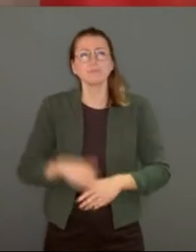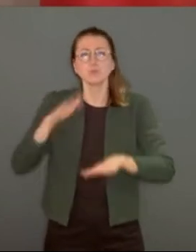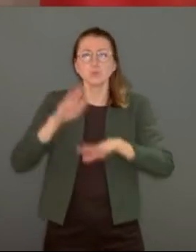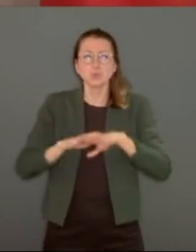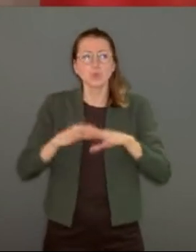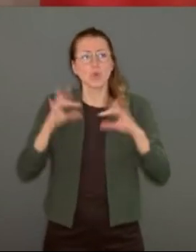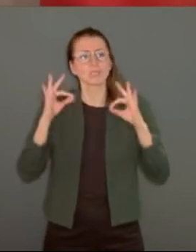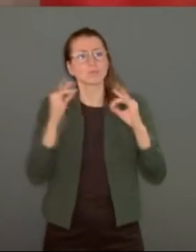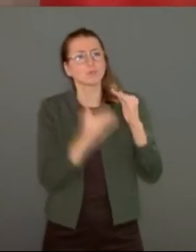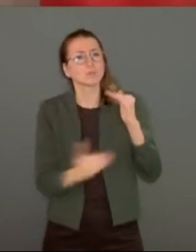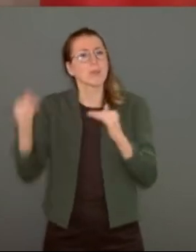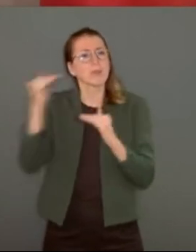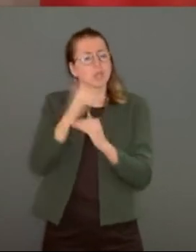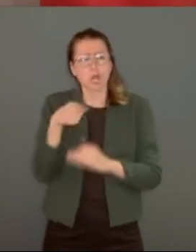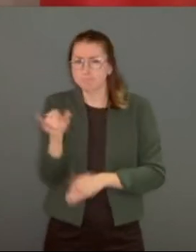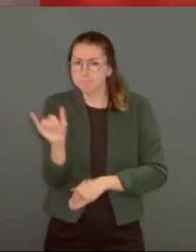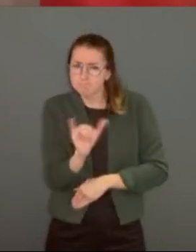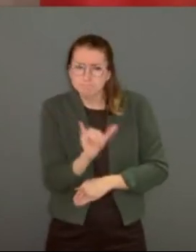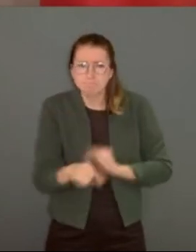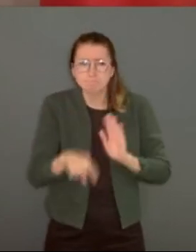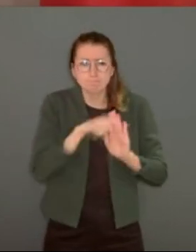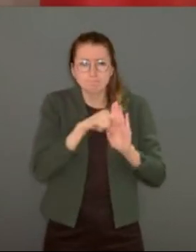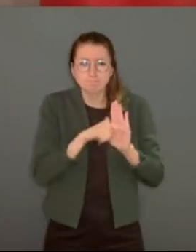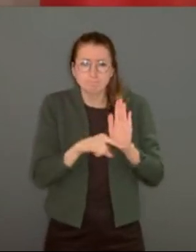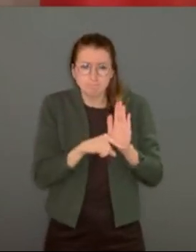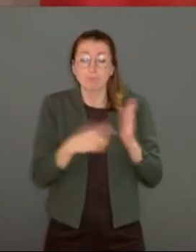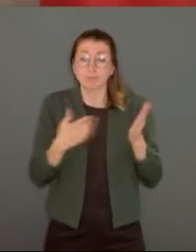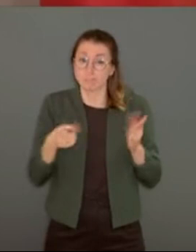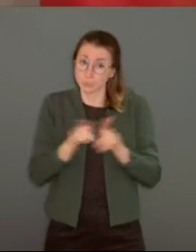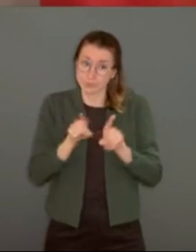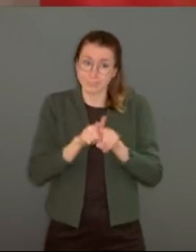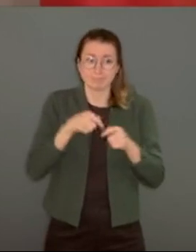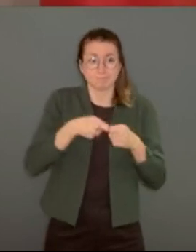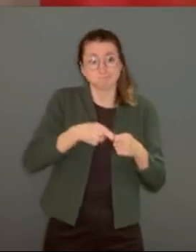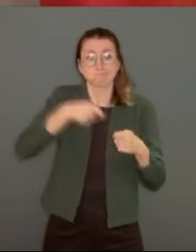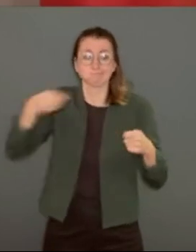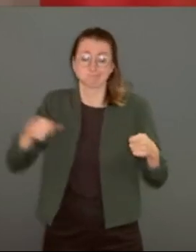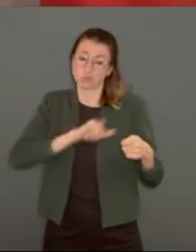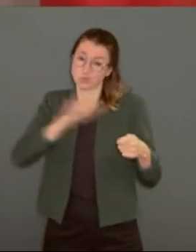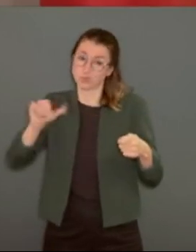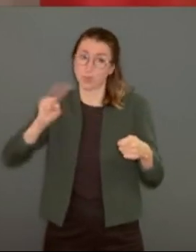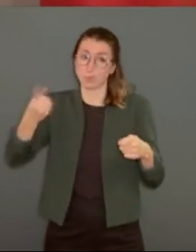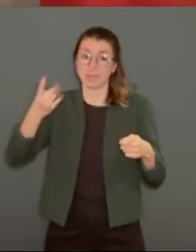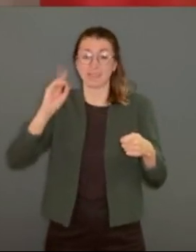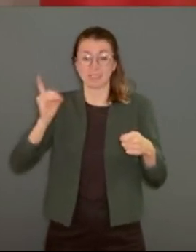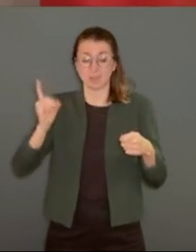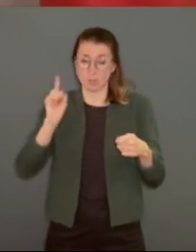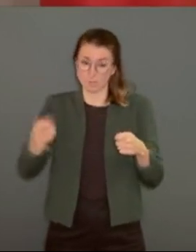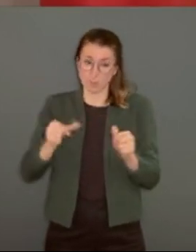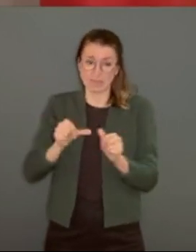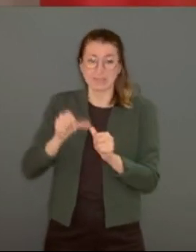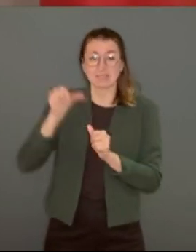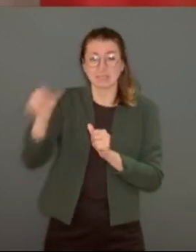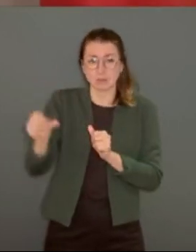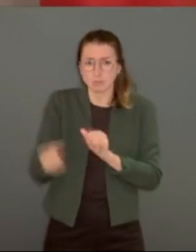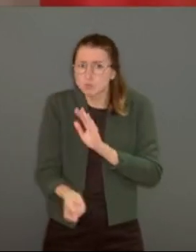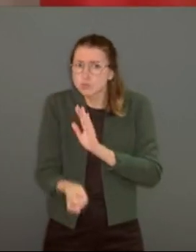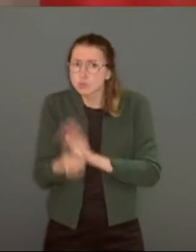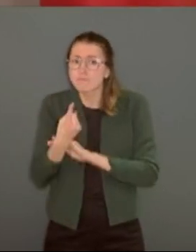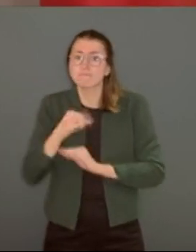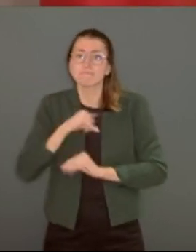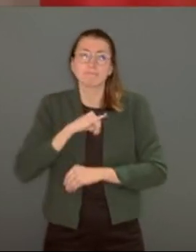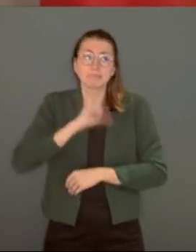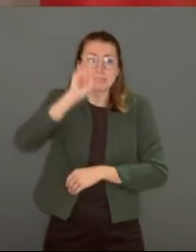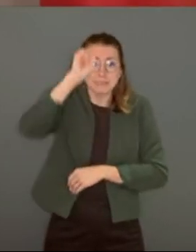Là aussi, il y a une prolongation jusqu'au 1er décembre de l'enseignement à distance, excepté pour les stages, les travaux pratiques et